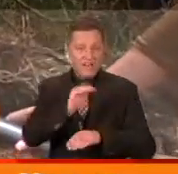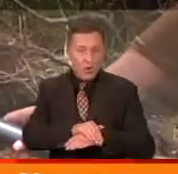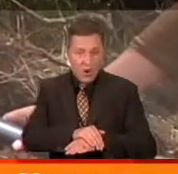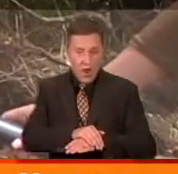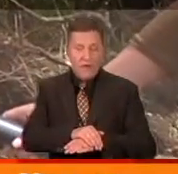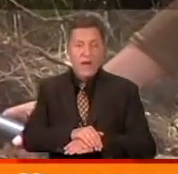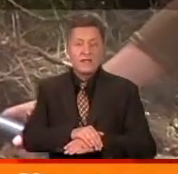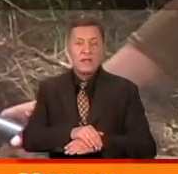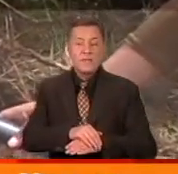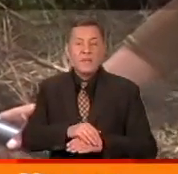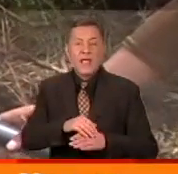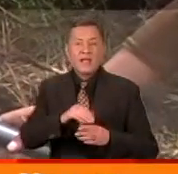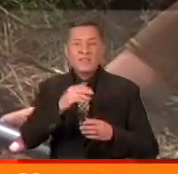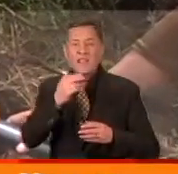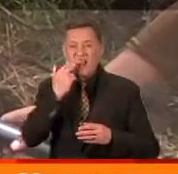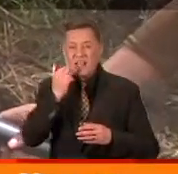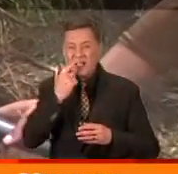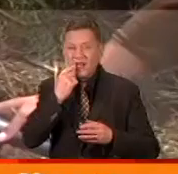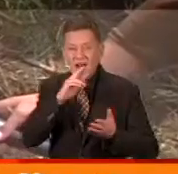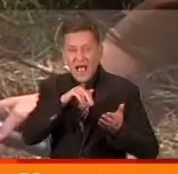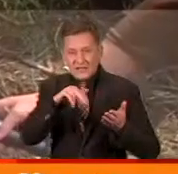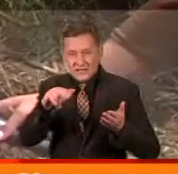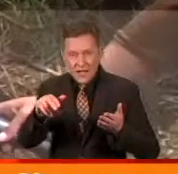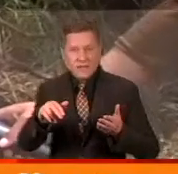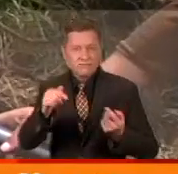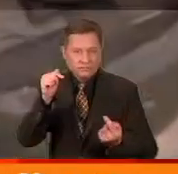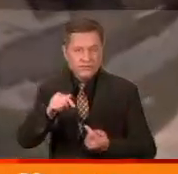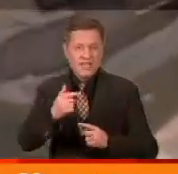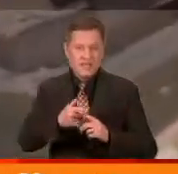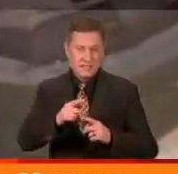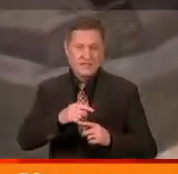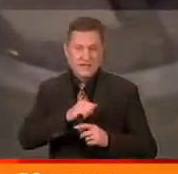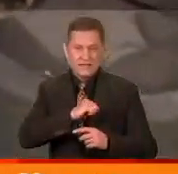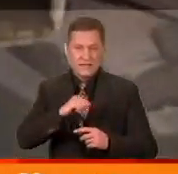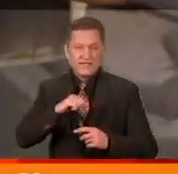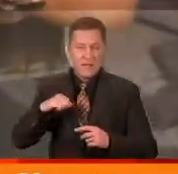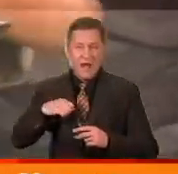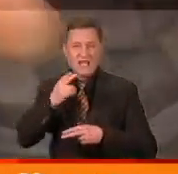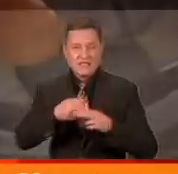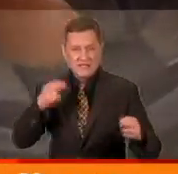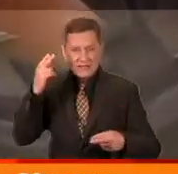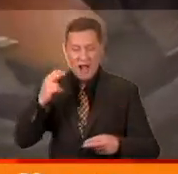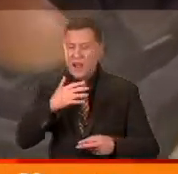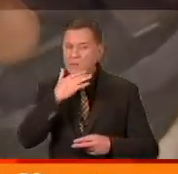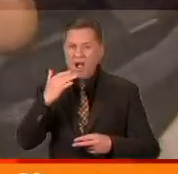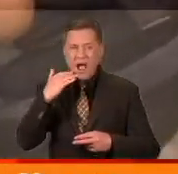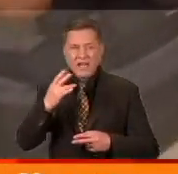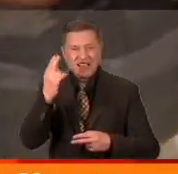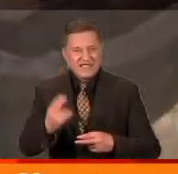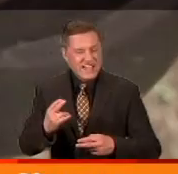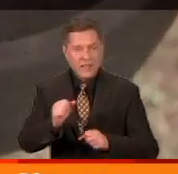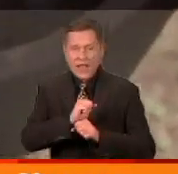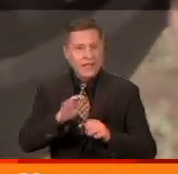Характерне нанесення краски. Ну і сама сталь. Багато теж впало, не розірваний. Видно,